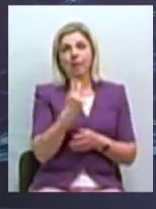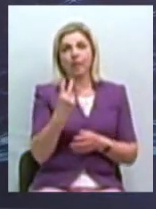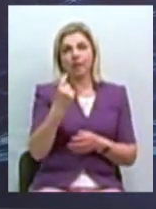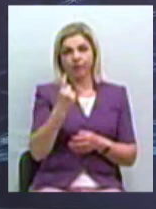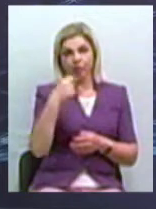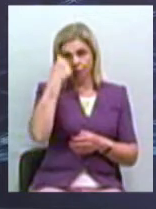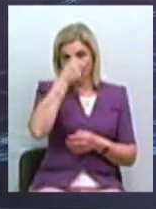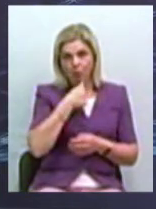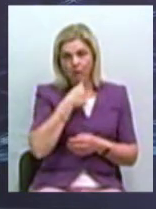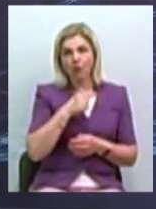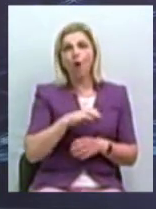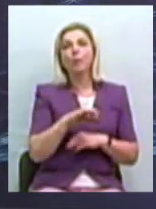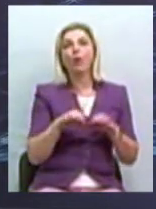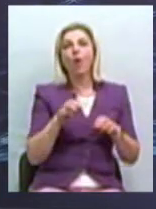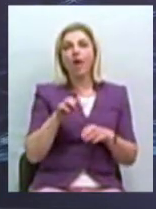проєкті бюджету